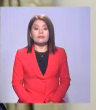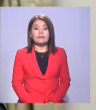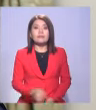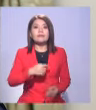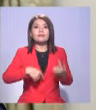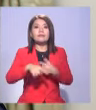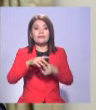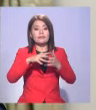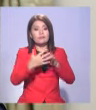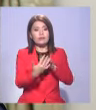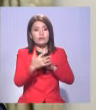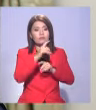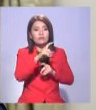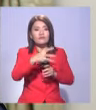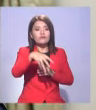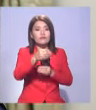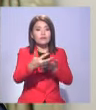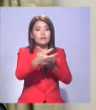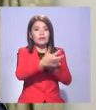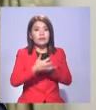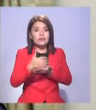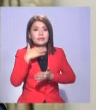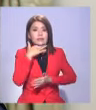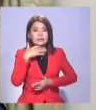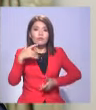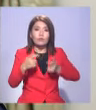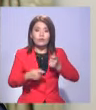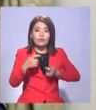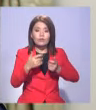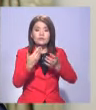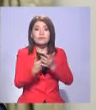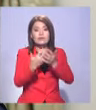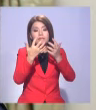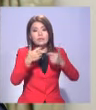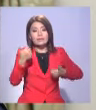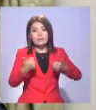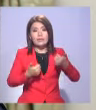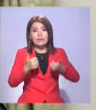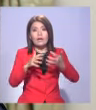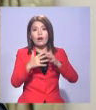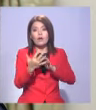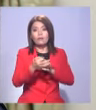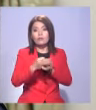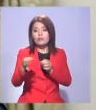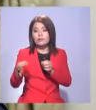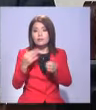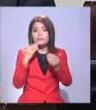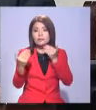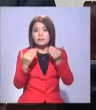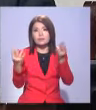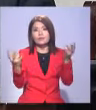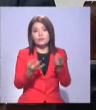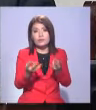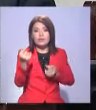Біз ауылдардың деректерін жинадық. Өңірлерде өндірілетін ет және сүт өнімдері көлемінің дерегін салыстыру үшін ауылдық округтерде сауалнама жүргізу қажет.